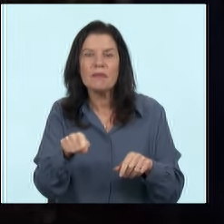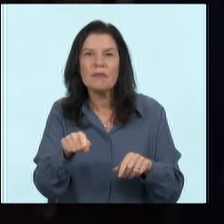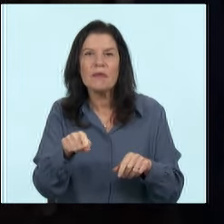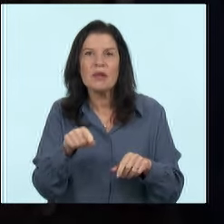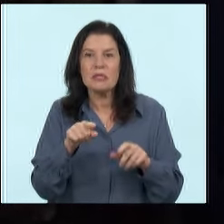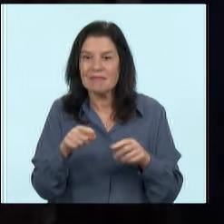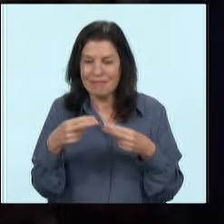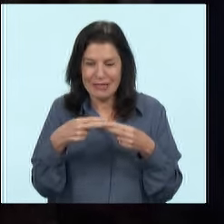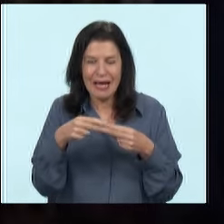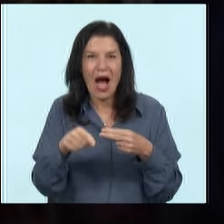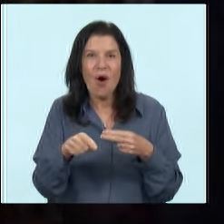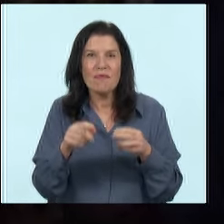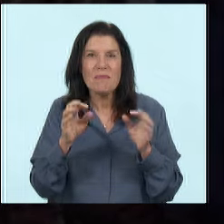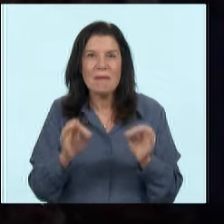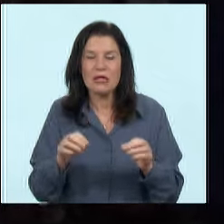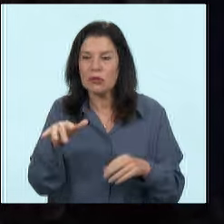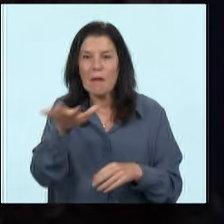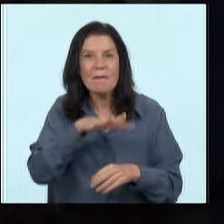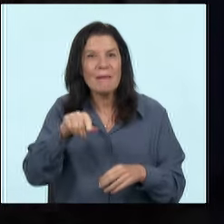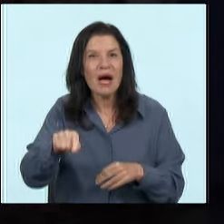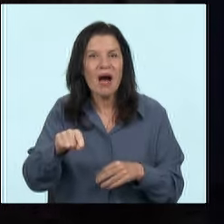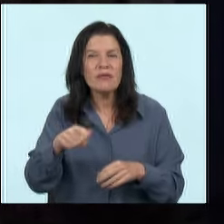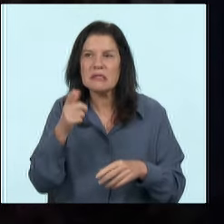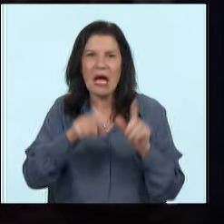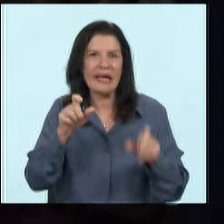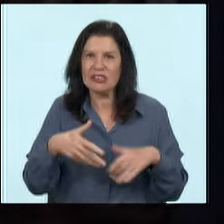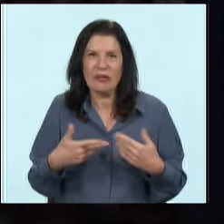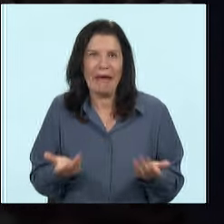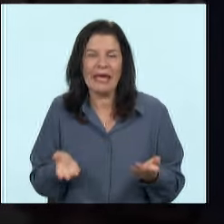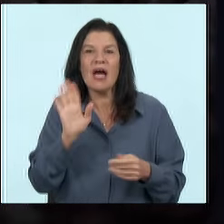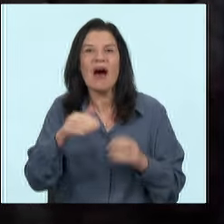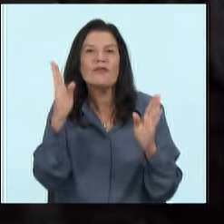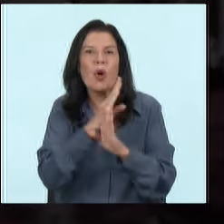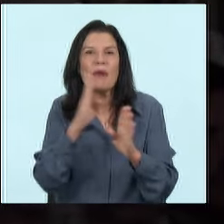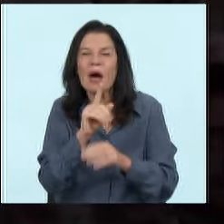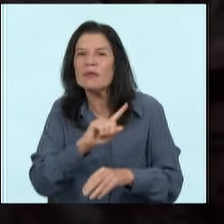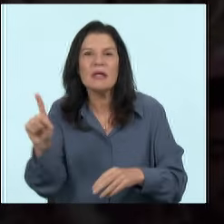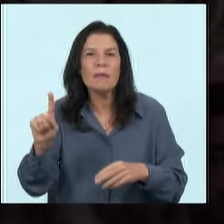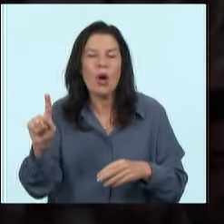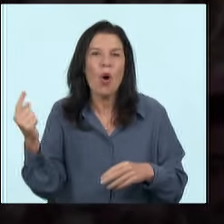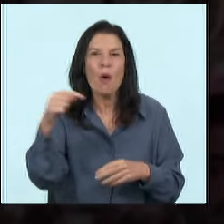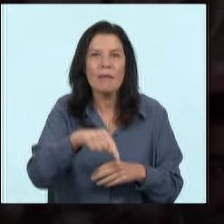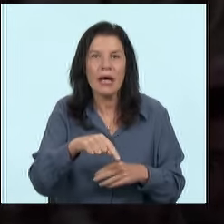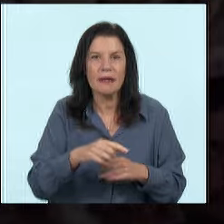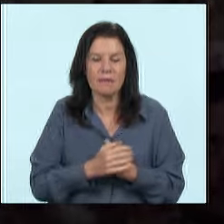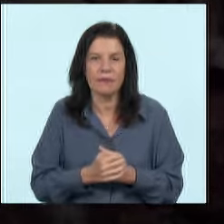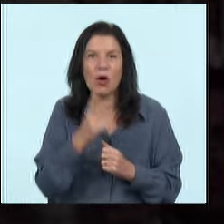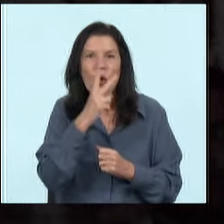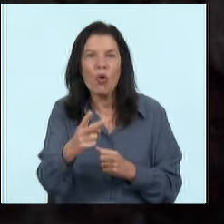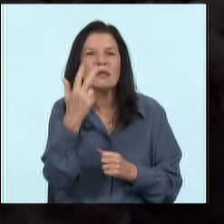מרחב מפונה מאוכלוסייה. שגם מחבלים כמעט ולא מתקרבים במרחב, מזהים אותם כמעט על כוחותינו במגע. שלושה